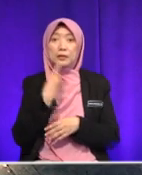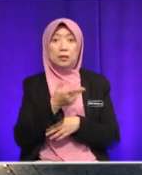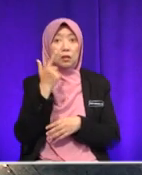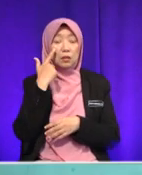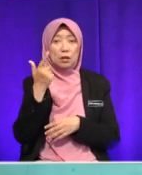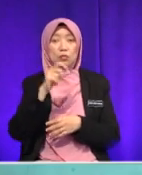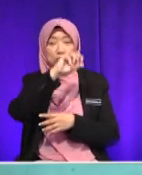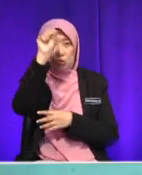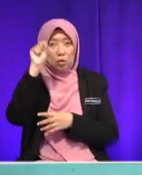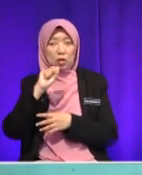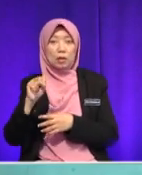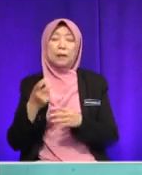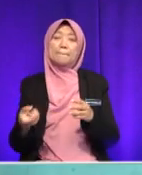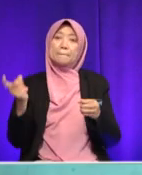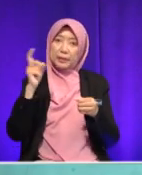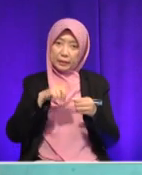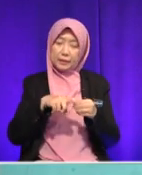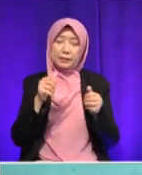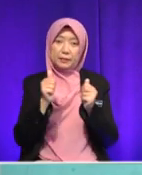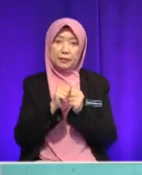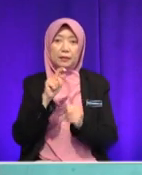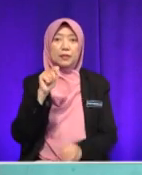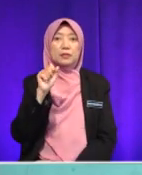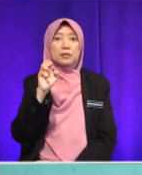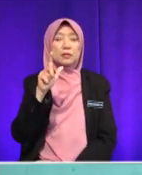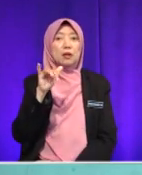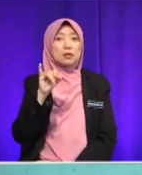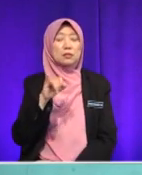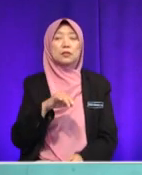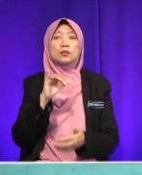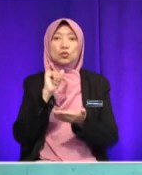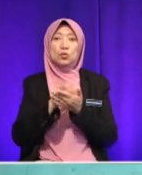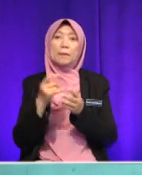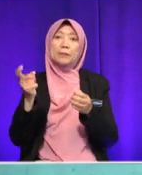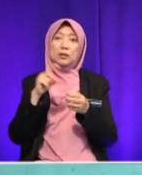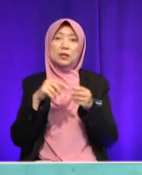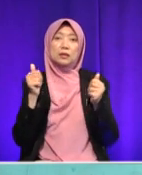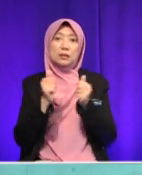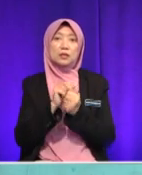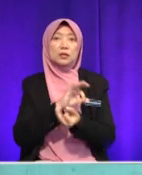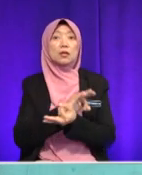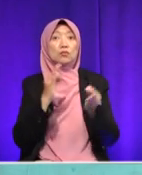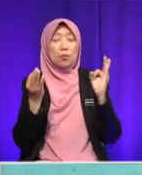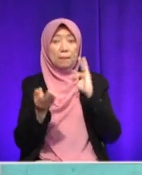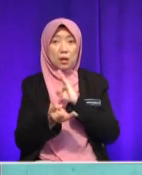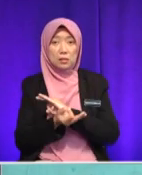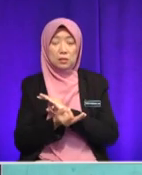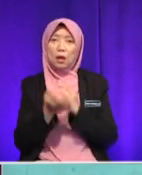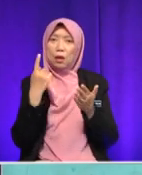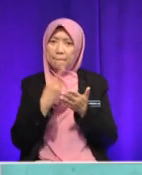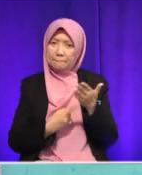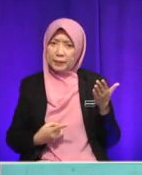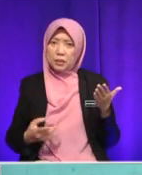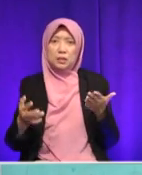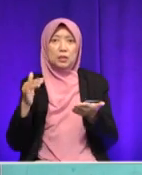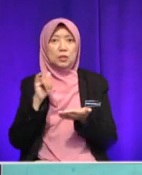soalan yang berkait dengan teselasi ini. Baik. Dan juga soalan ini adalah soalan yang berkait dengan transformasi juga. Apa itu?